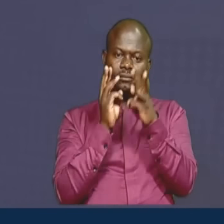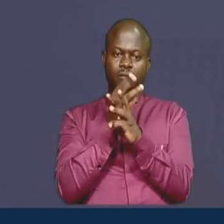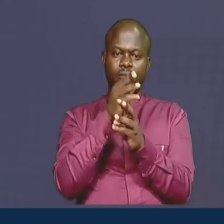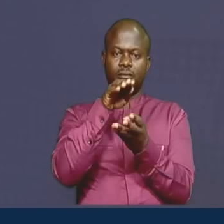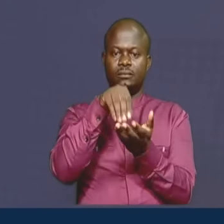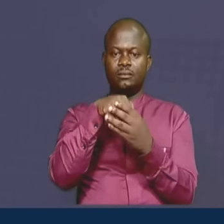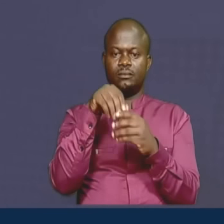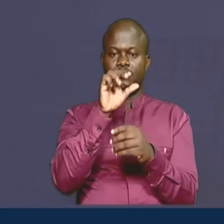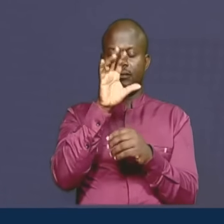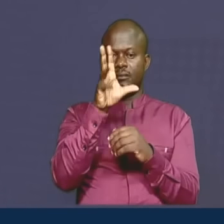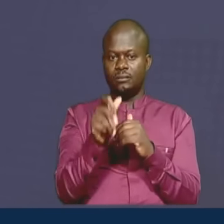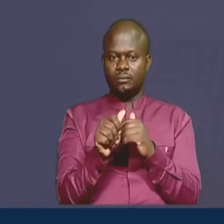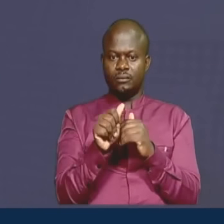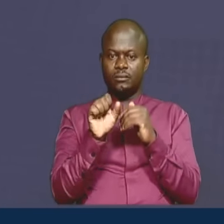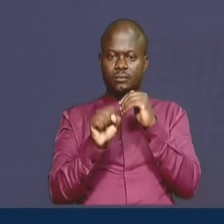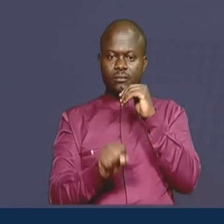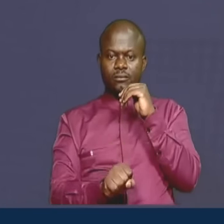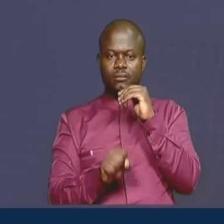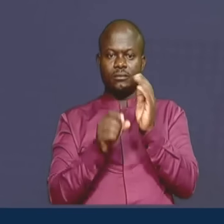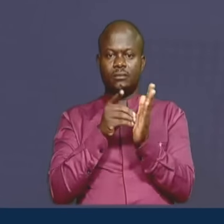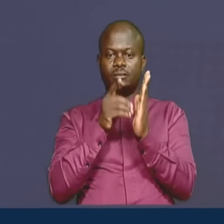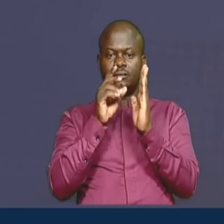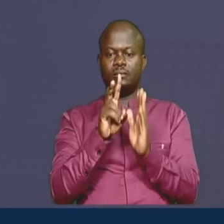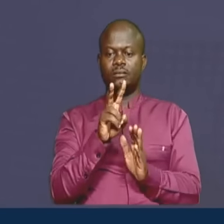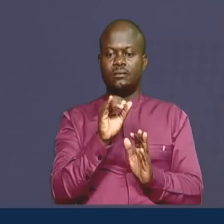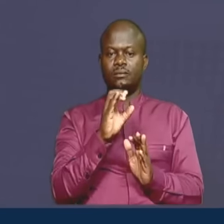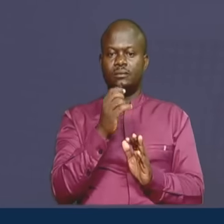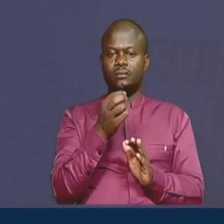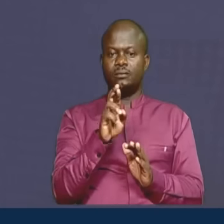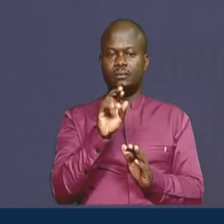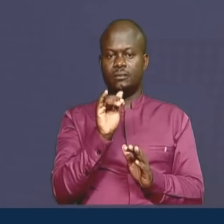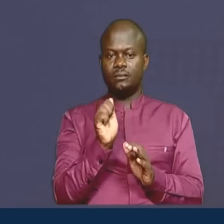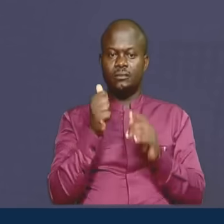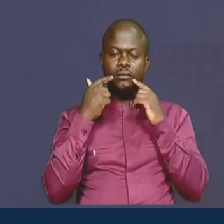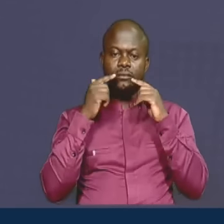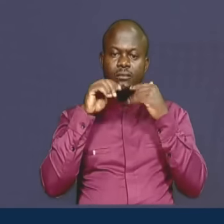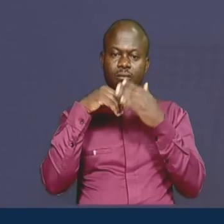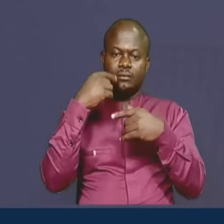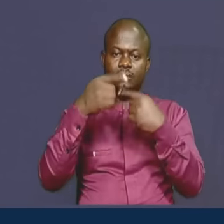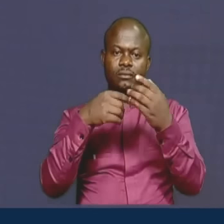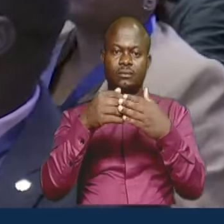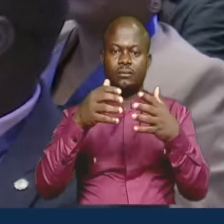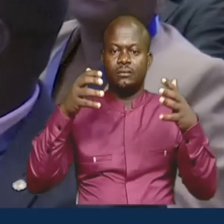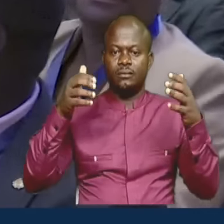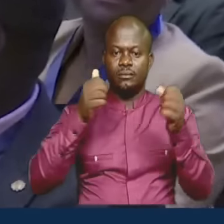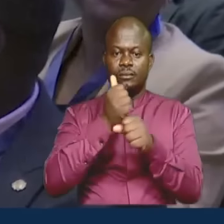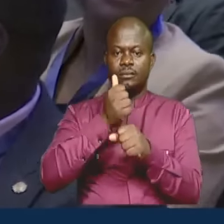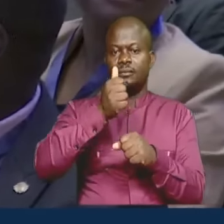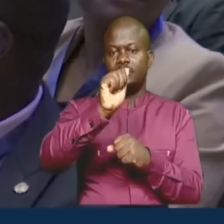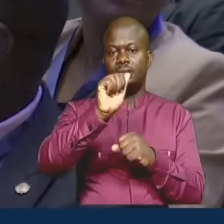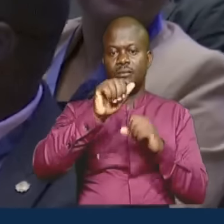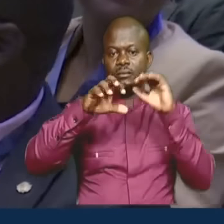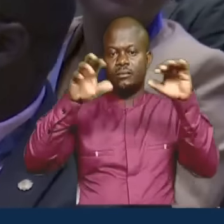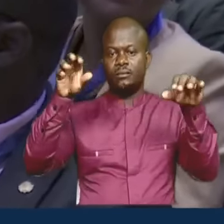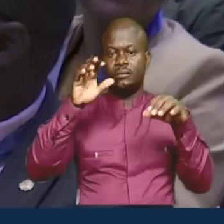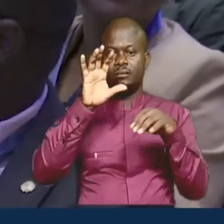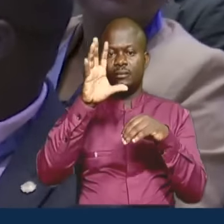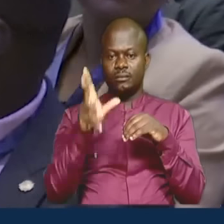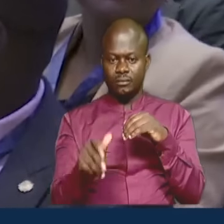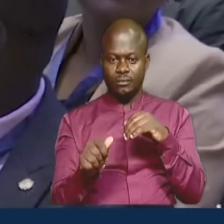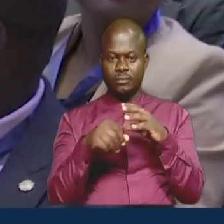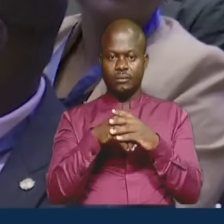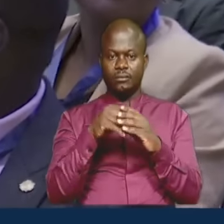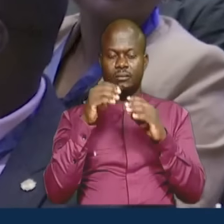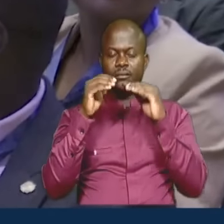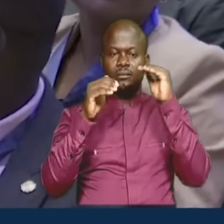Afrika y'Iburasirazuba n'Iyamajyepfo Dr. Victoria Kwakwa wavuga ko bazakomeza kwagura imikorere yabo no mu bindi bice bya Afrika mu rwego